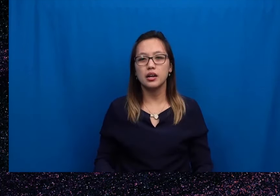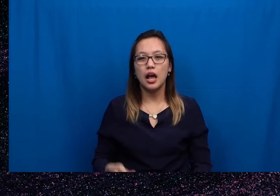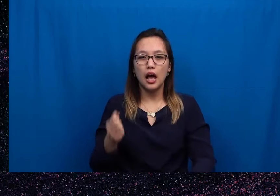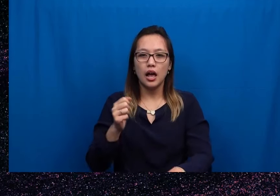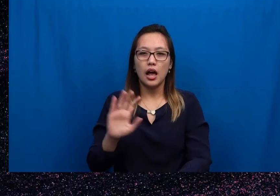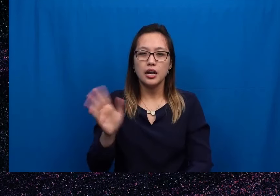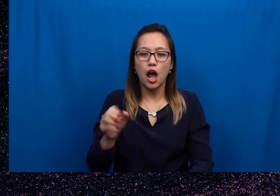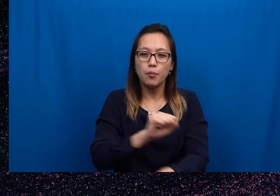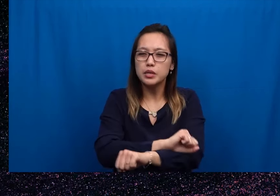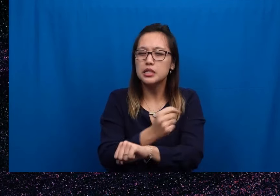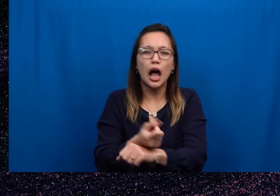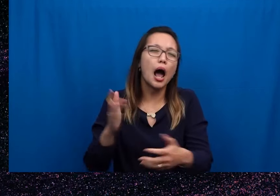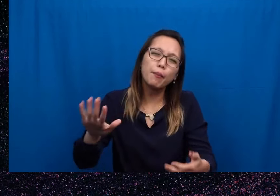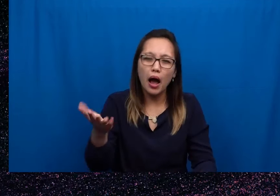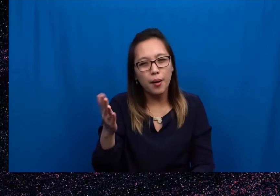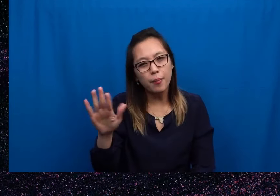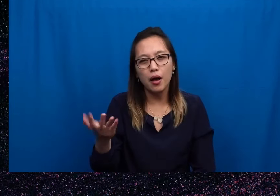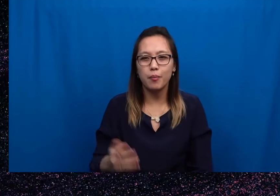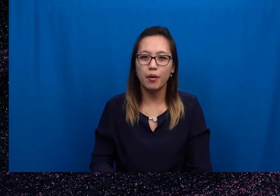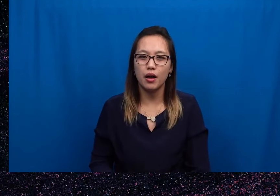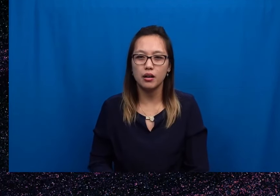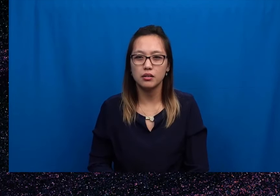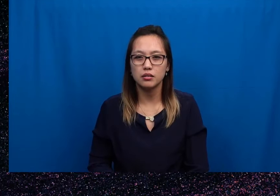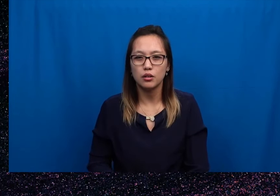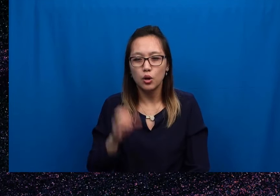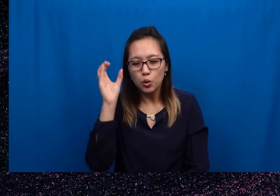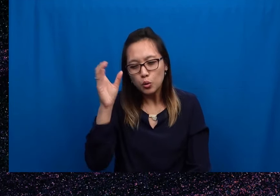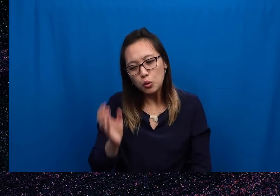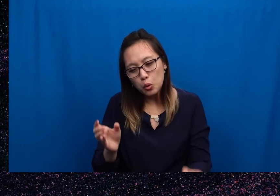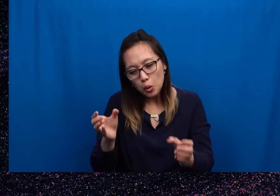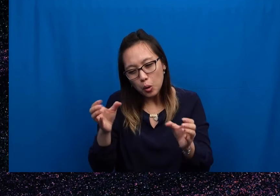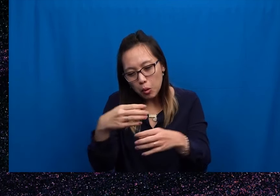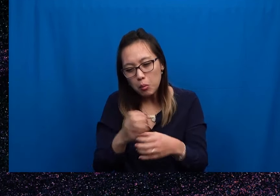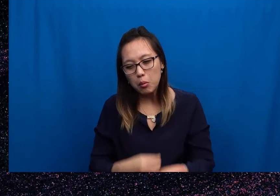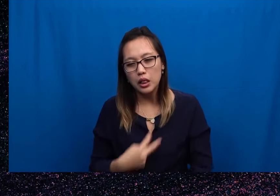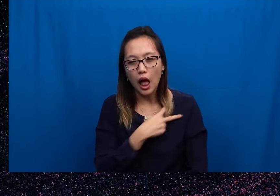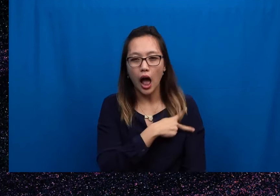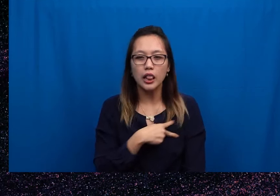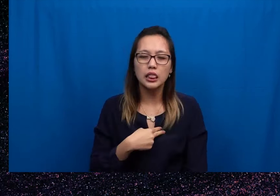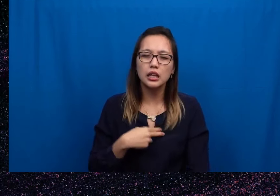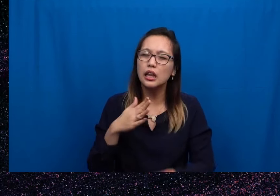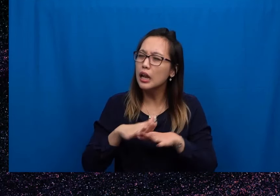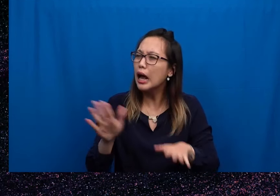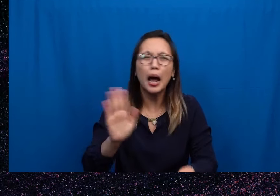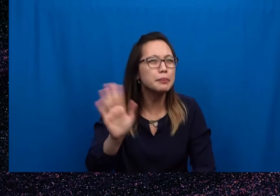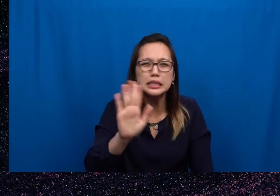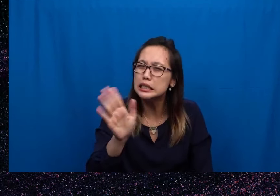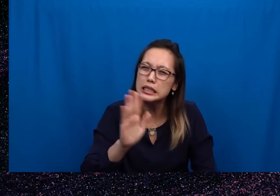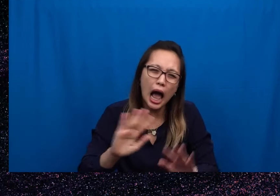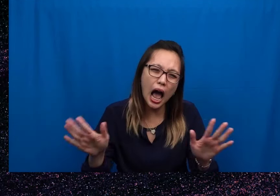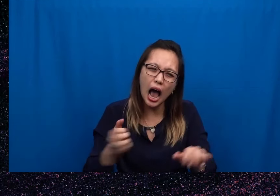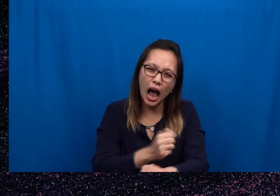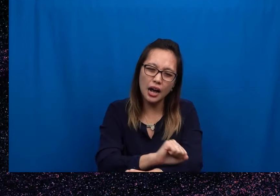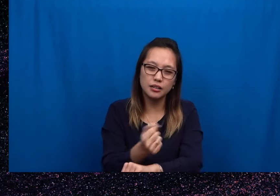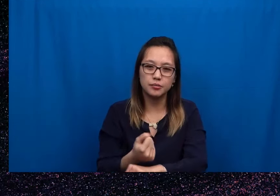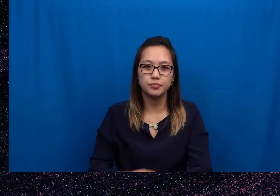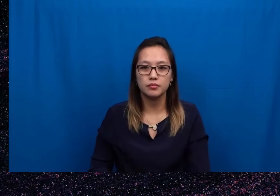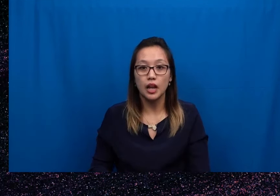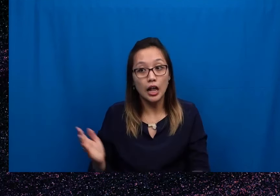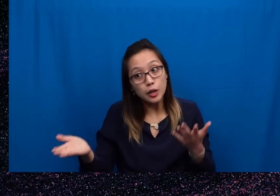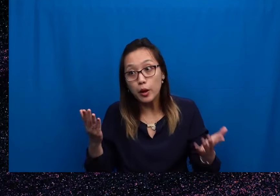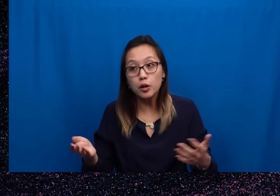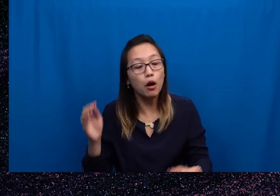kemampuan untuk membuat hati saya menjadi tenang. Saat seperti itu, tiba-tiba suara Pak